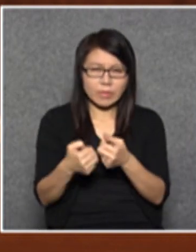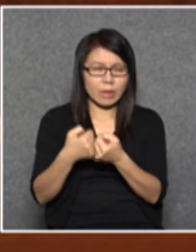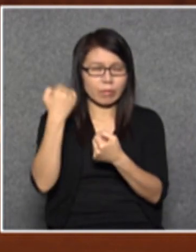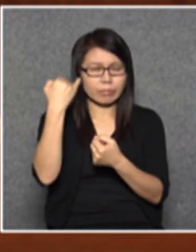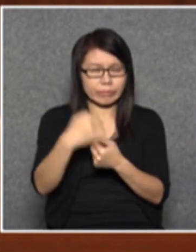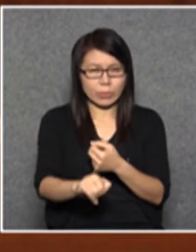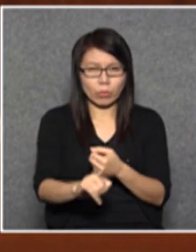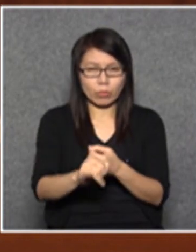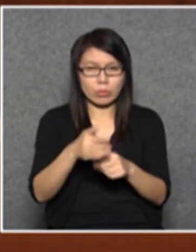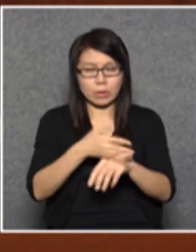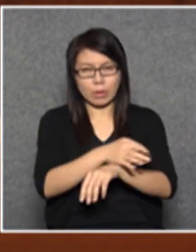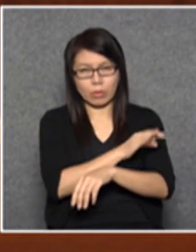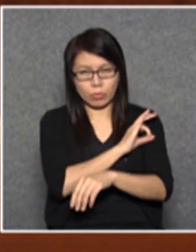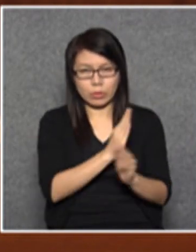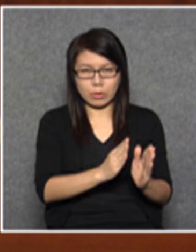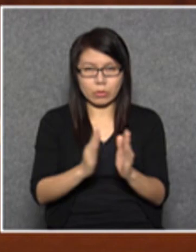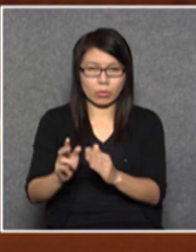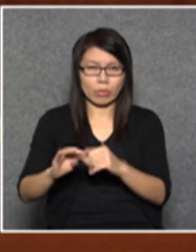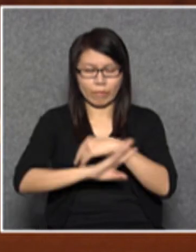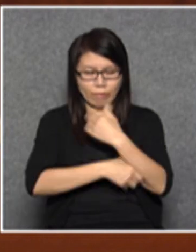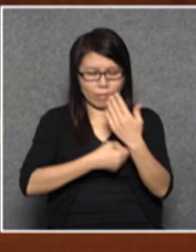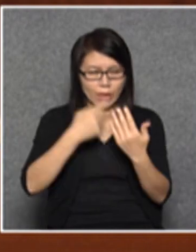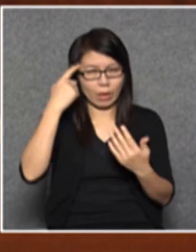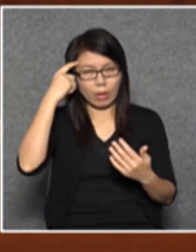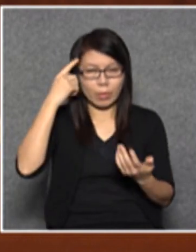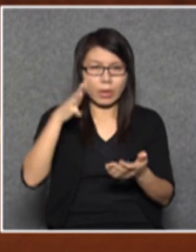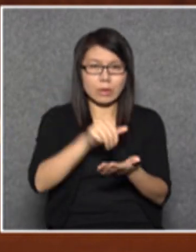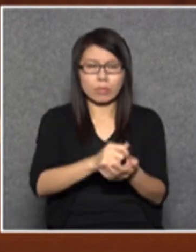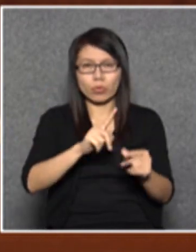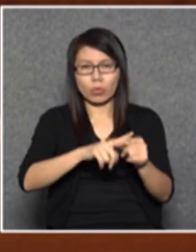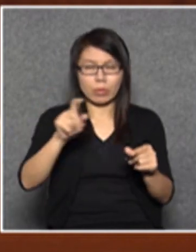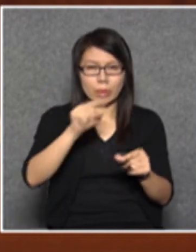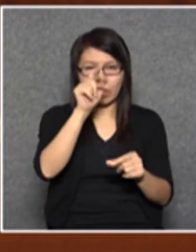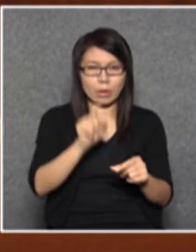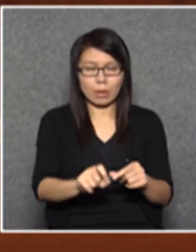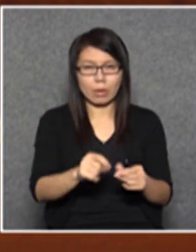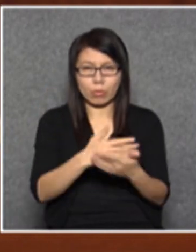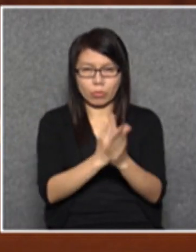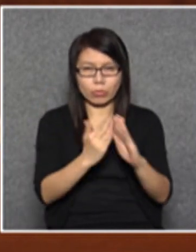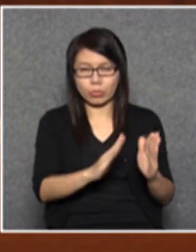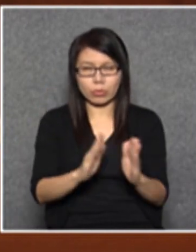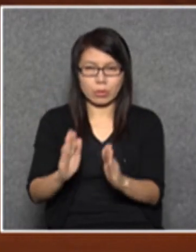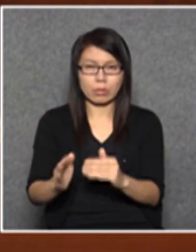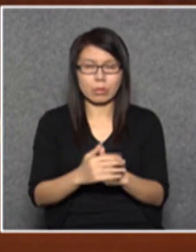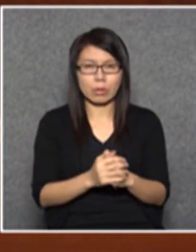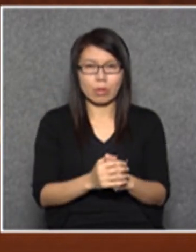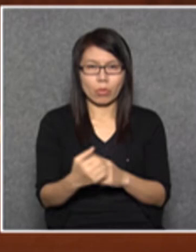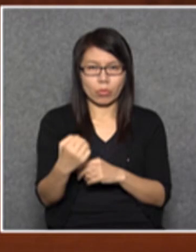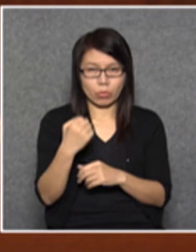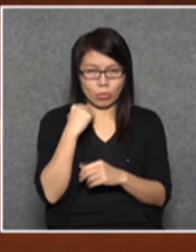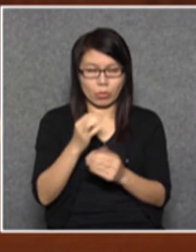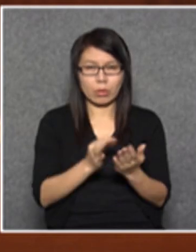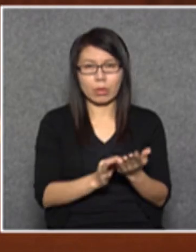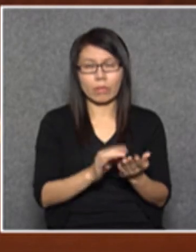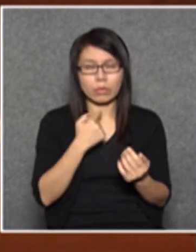序、我哋嘅法治意識、佔中依類問題，我哋要處理好。我哋嗰個強項咧，當然都要突